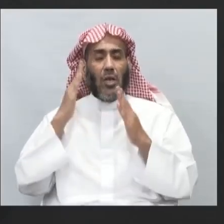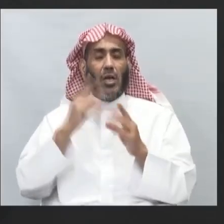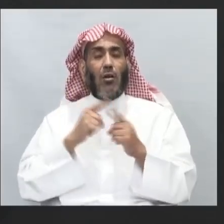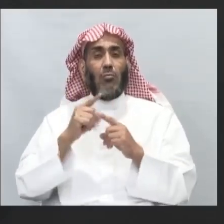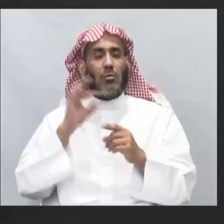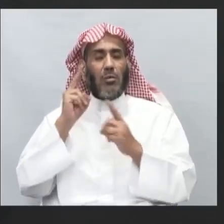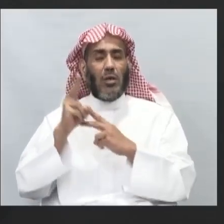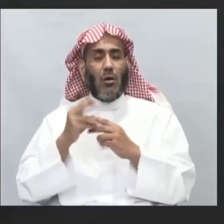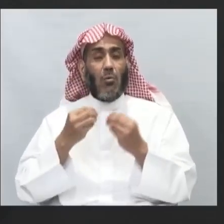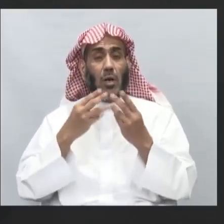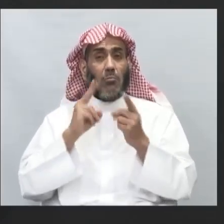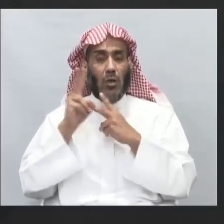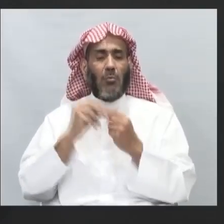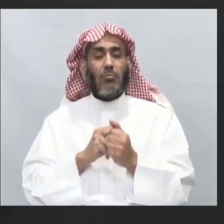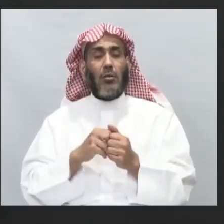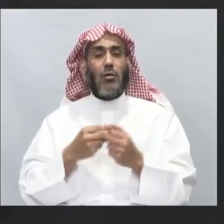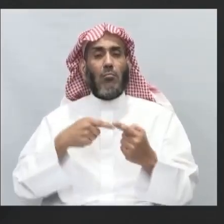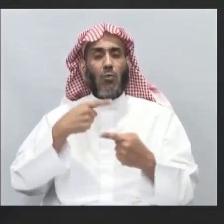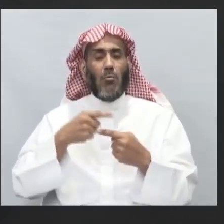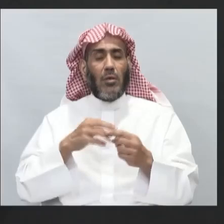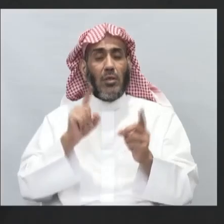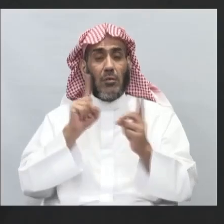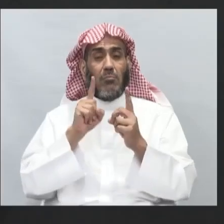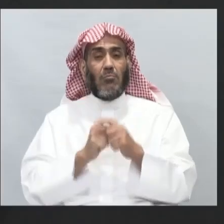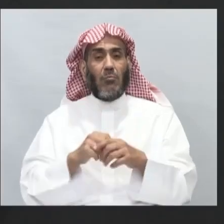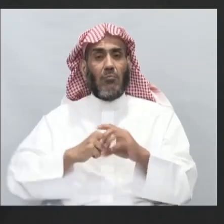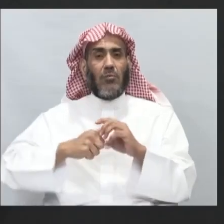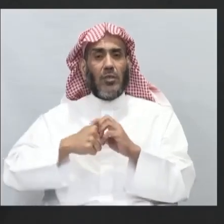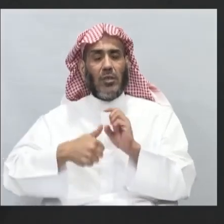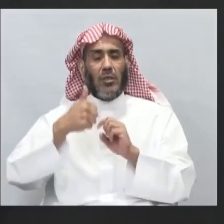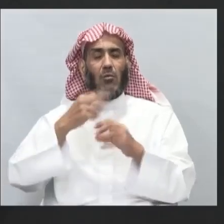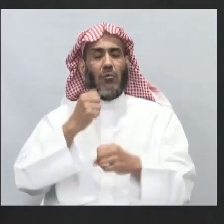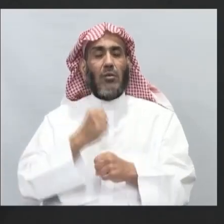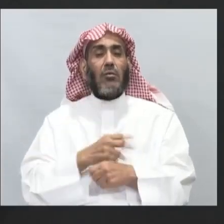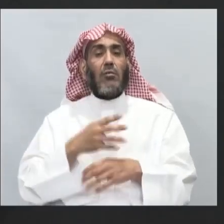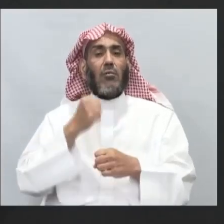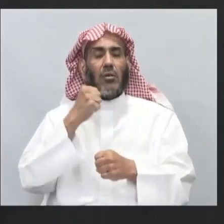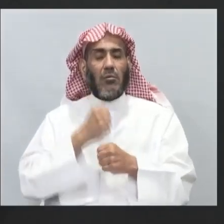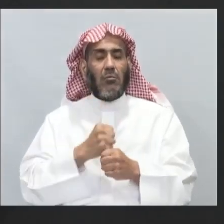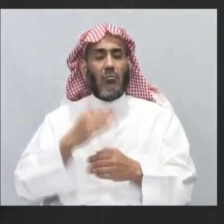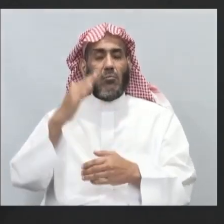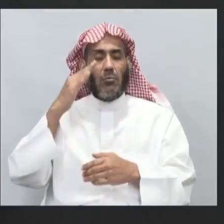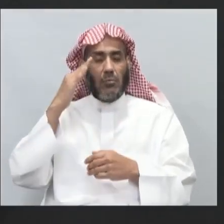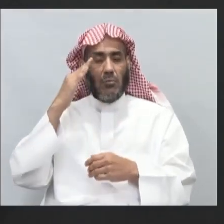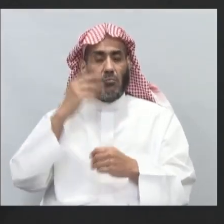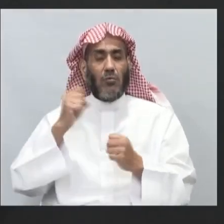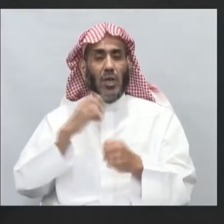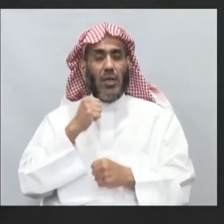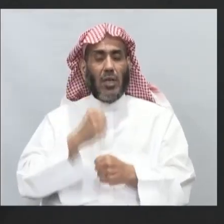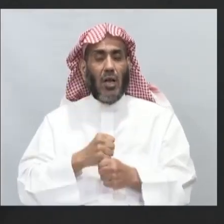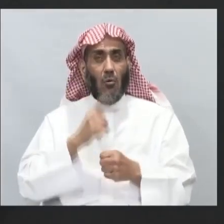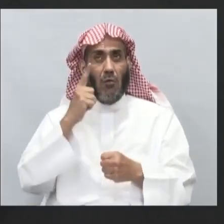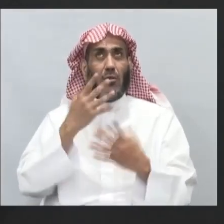لكم طيب الاصا وكريم المتابعه مؤملا ان التقيكم وانتم دائما في خير وعافيه حتى ذلكم الحين اترككم في